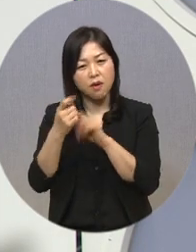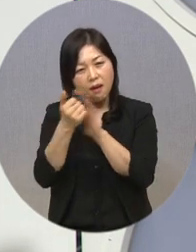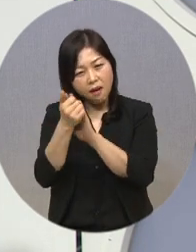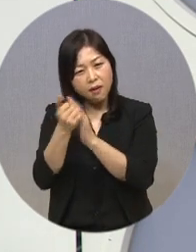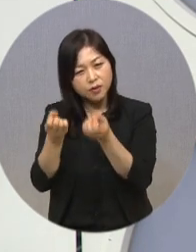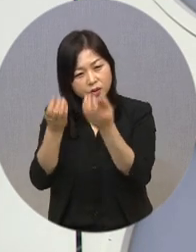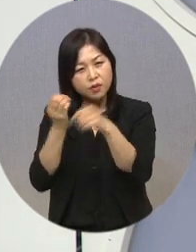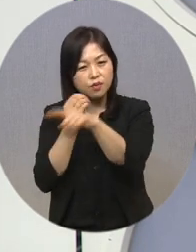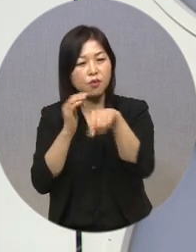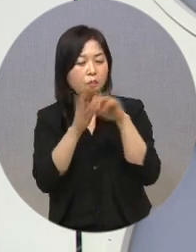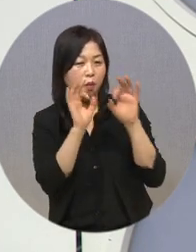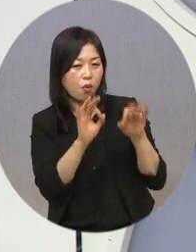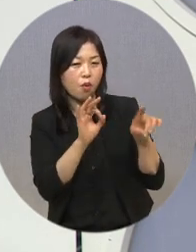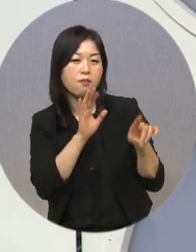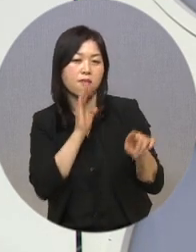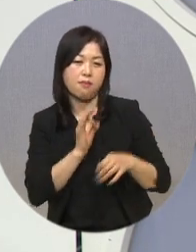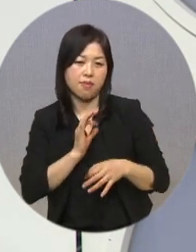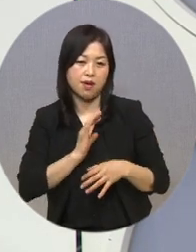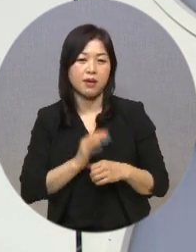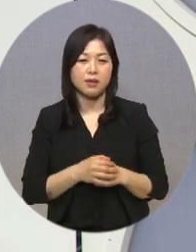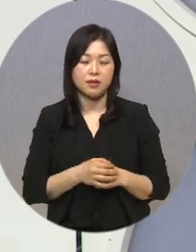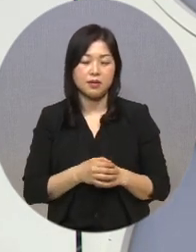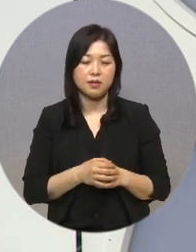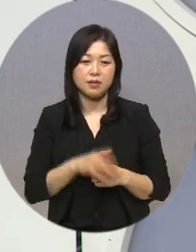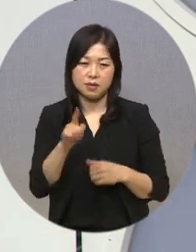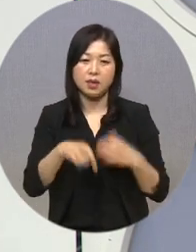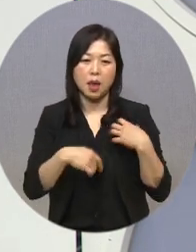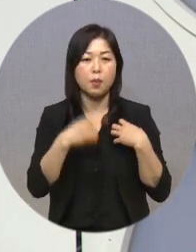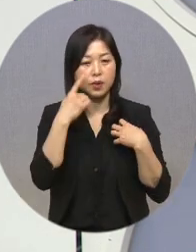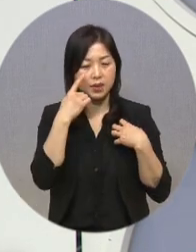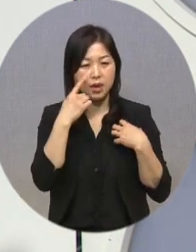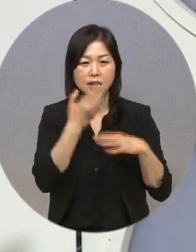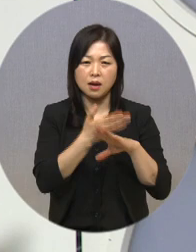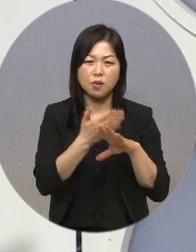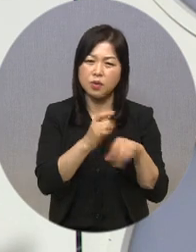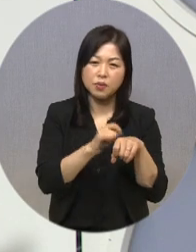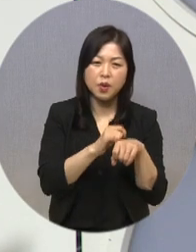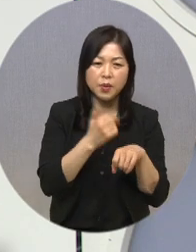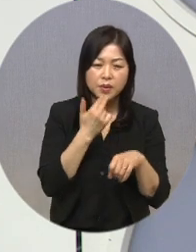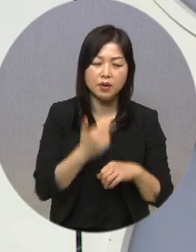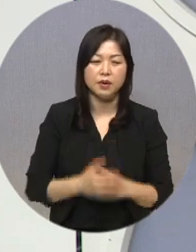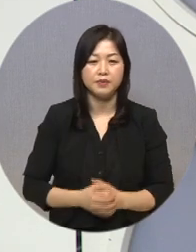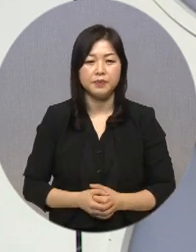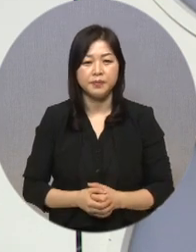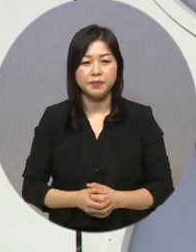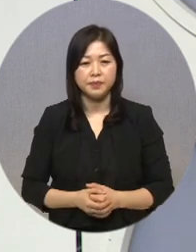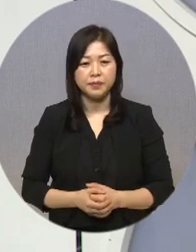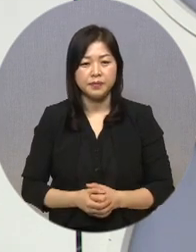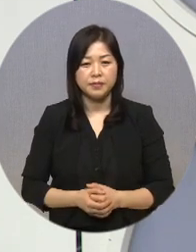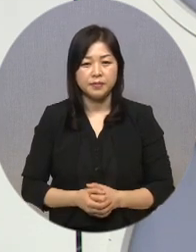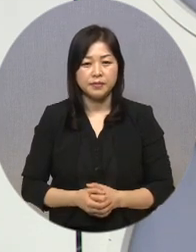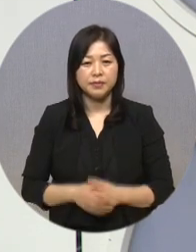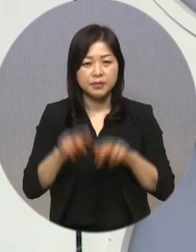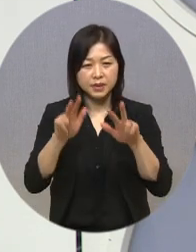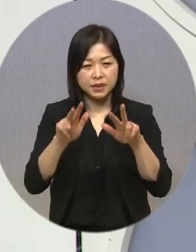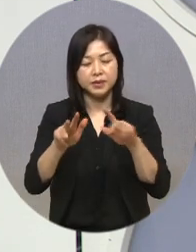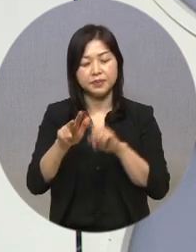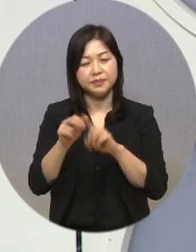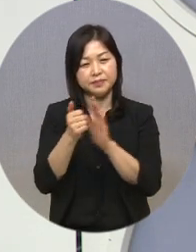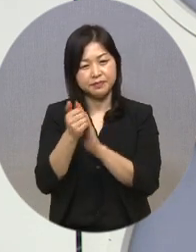놀랐습니다. 이걸 내가 하자. 다른 거 할 필요 없잖아요. 뭐 말도 들을 필요 없이. 근데 그걸 하고 있습니다. 지금